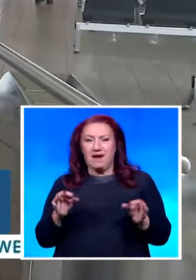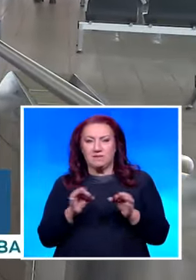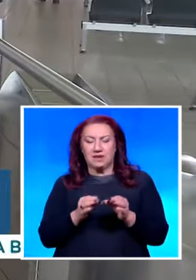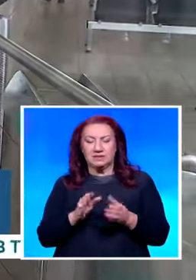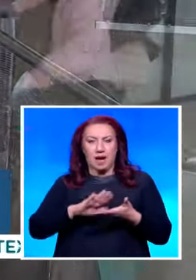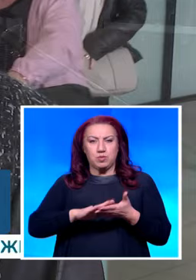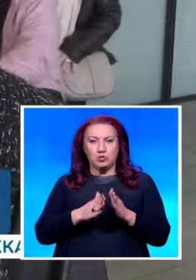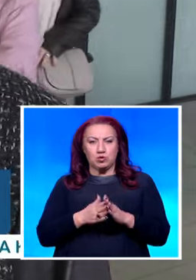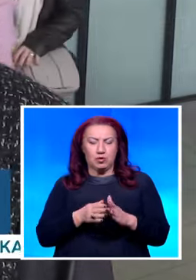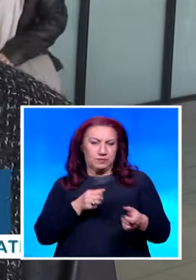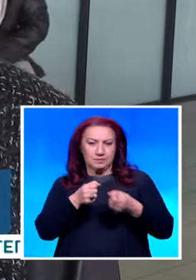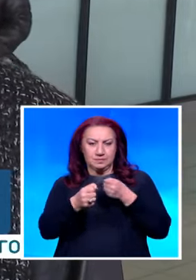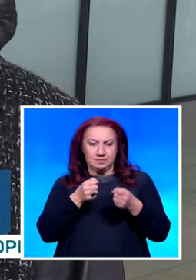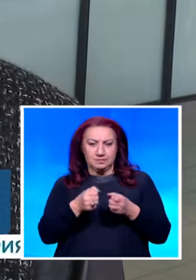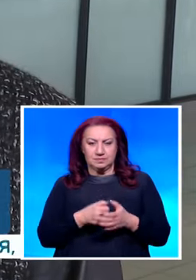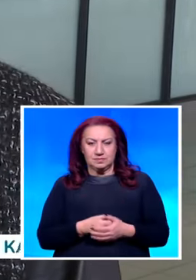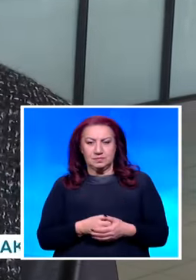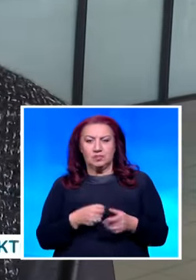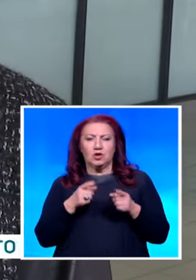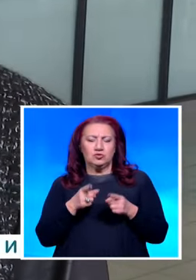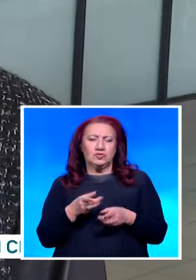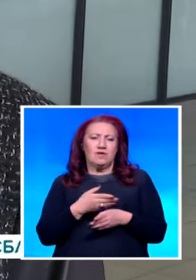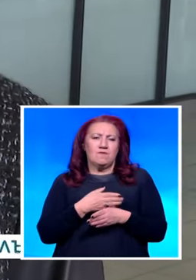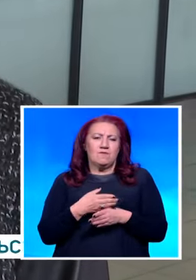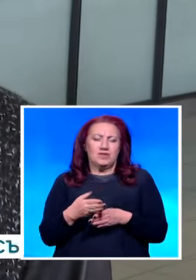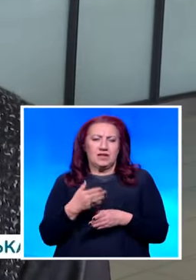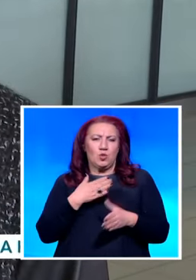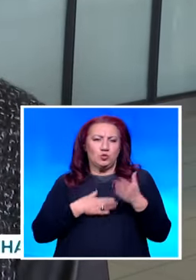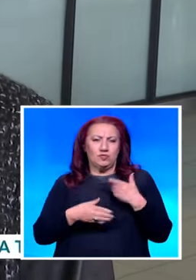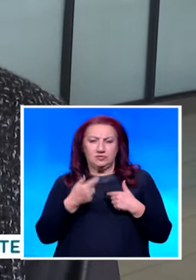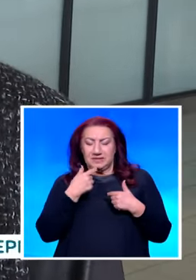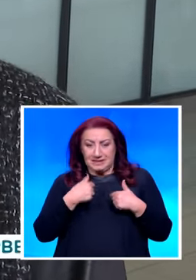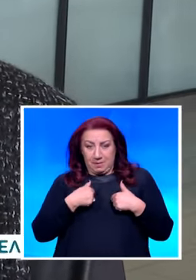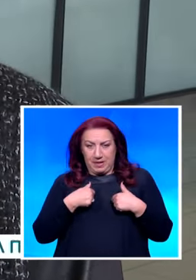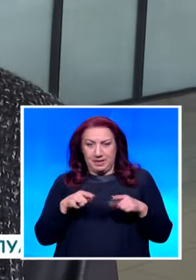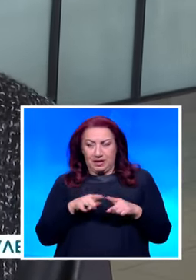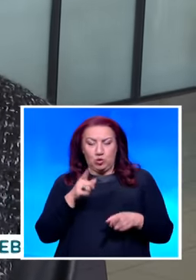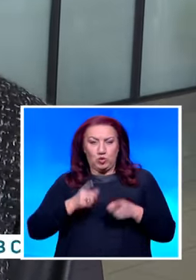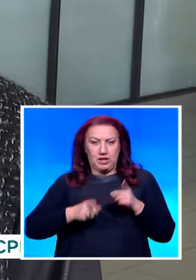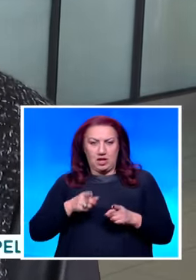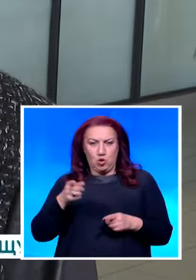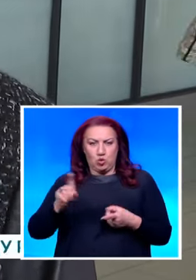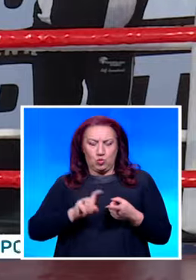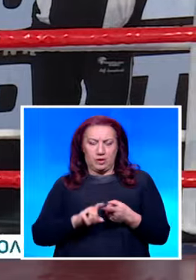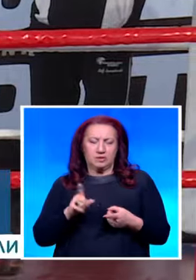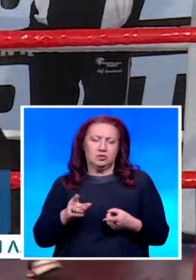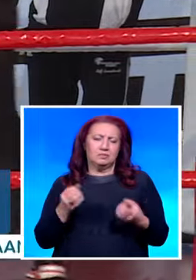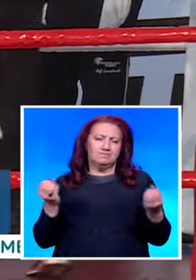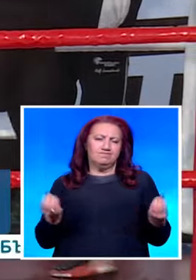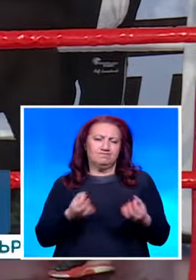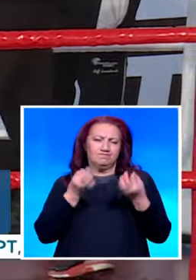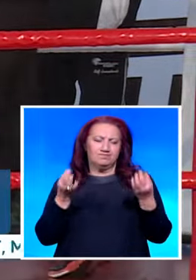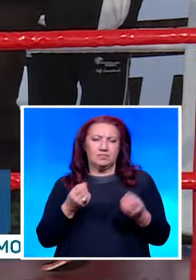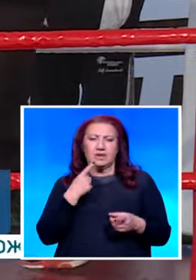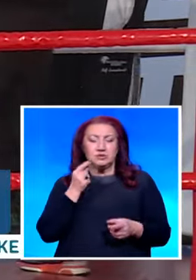Кобрат срещу Чар. Това, което винаги е било удоволствие за мен като треньор на Кобрате, че той е не само талантлив, но и